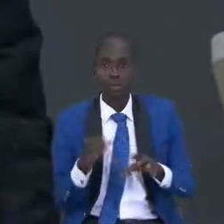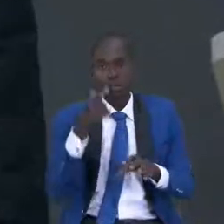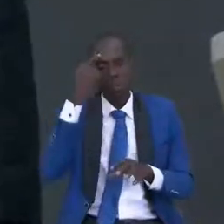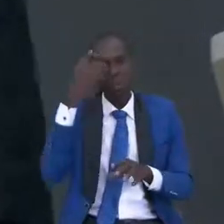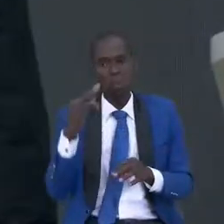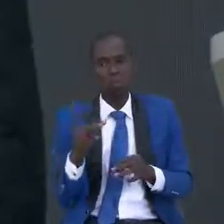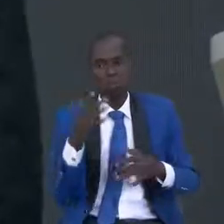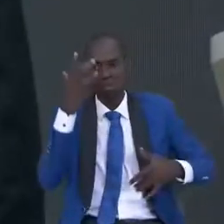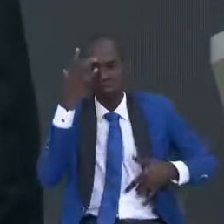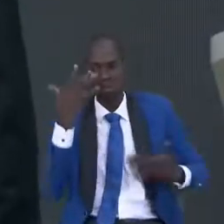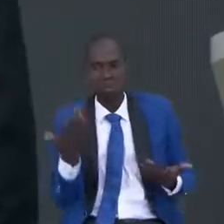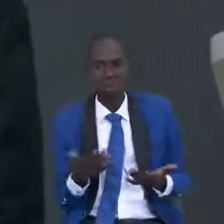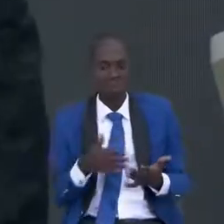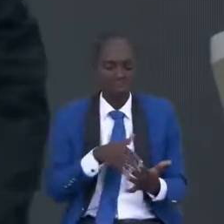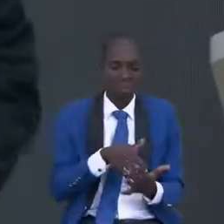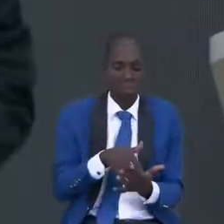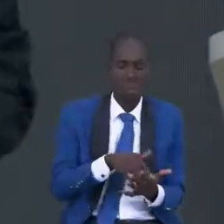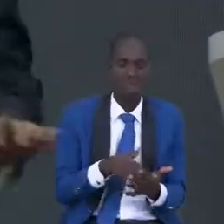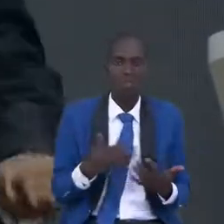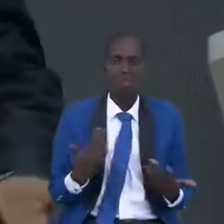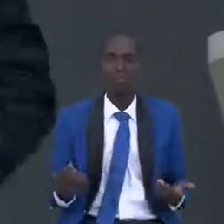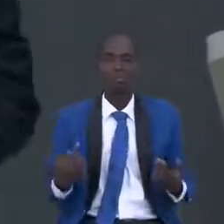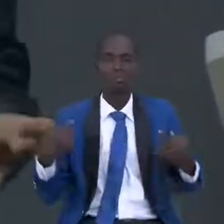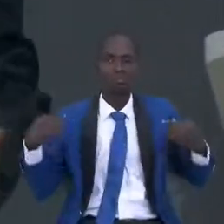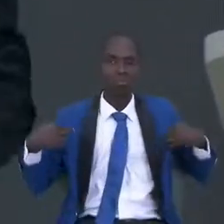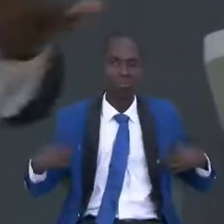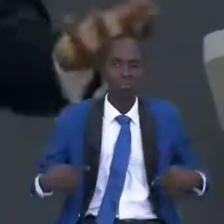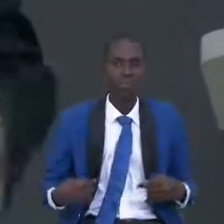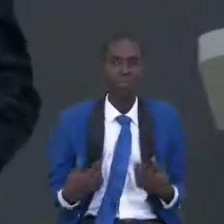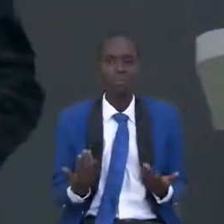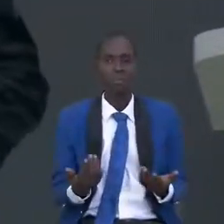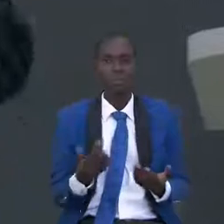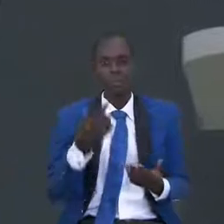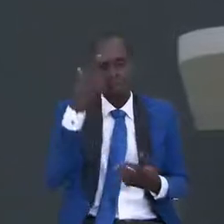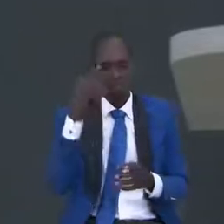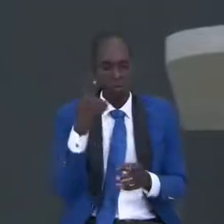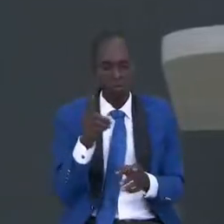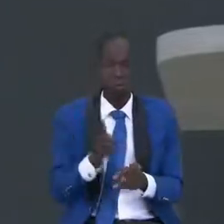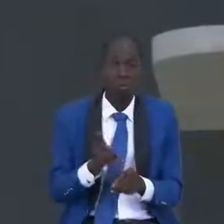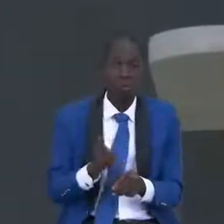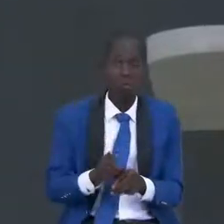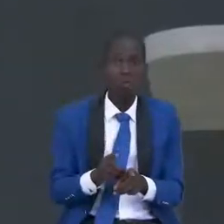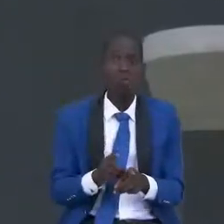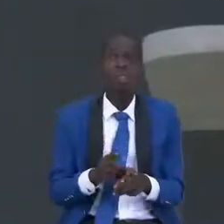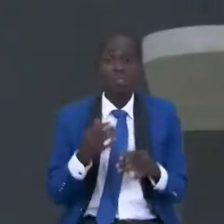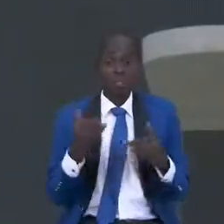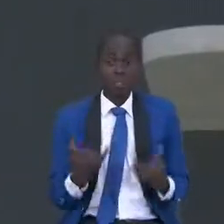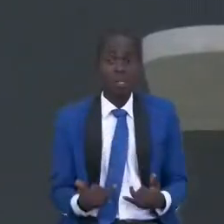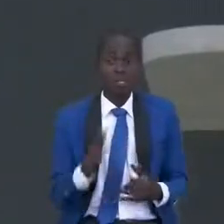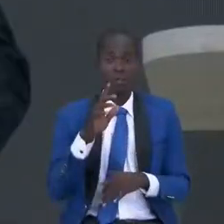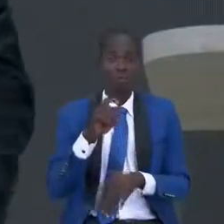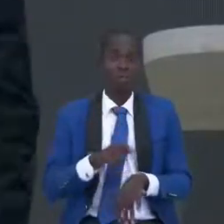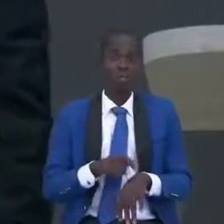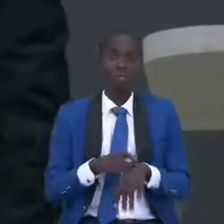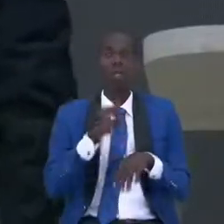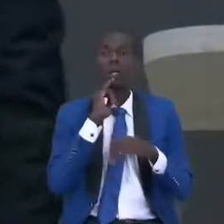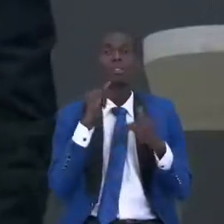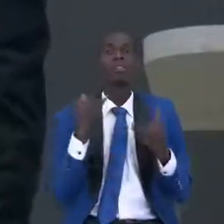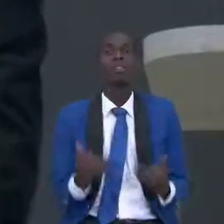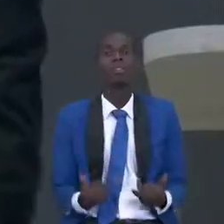cause de la faiblesse, à cause de l'infirmité, à cause de l'impotence, maintenant, ton jour est venu.